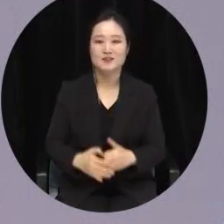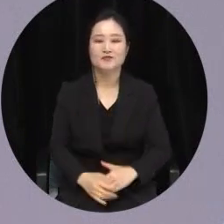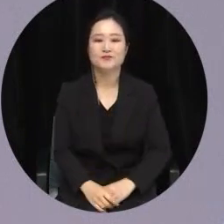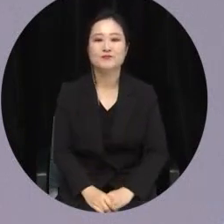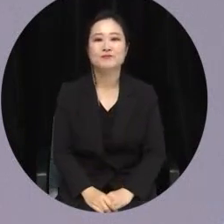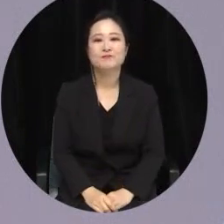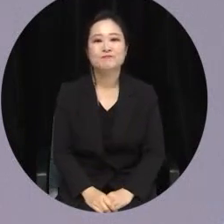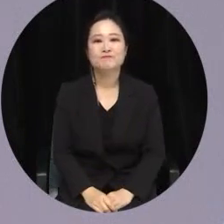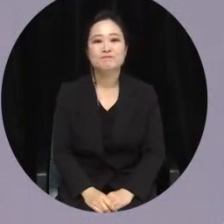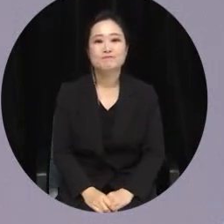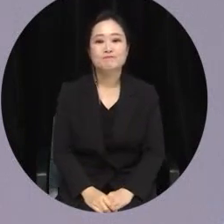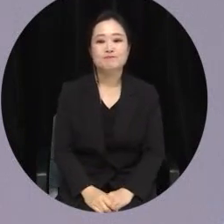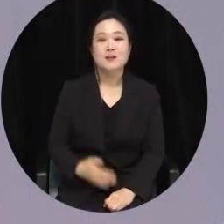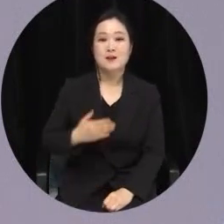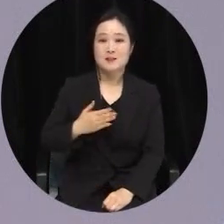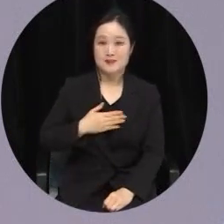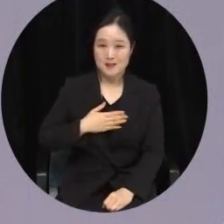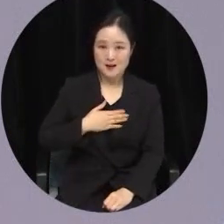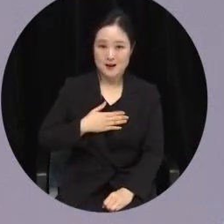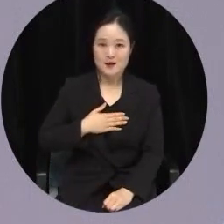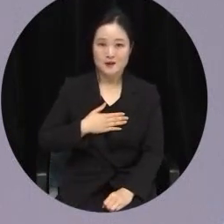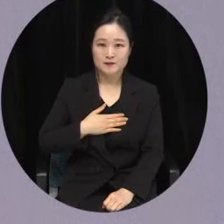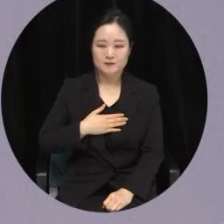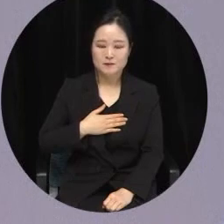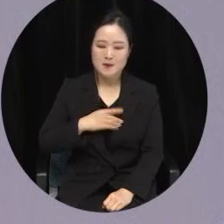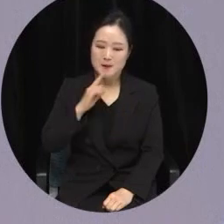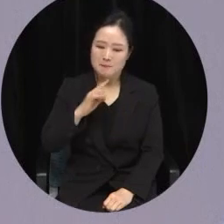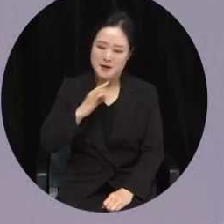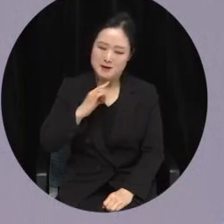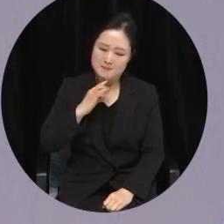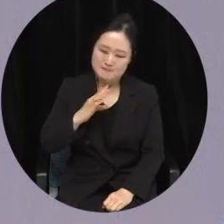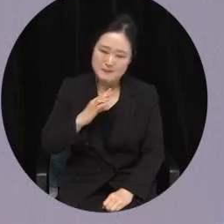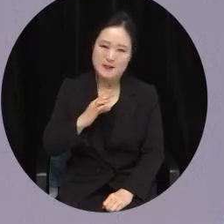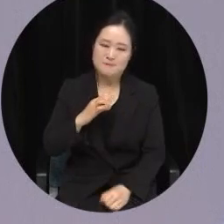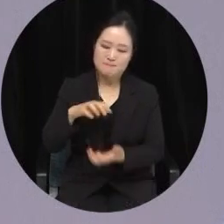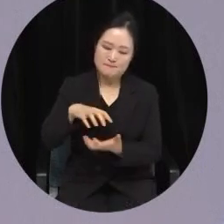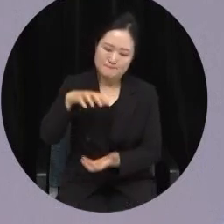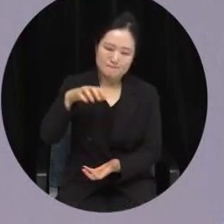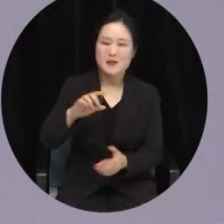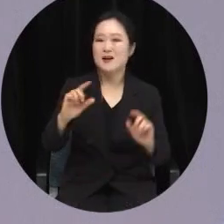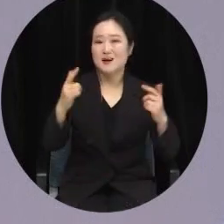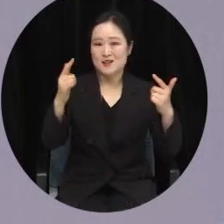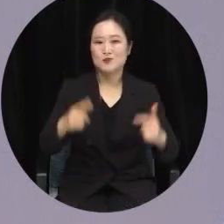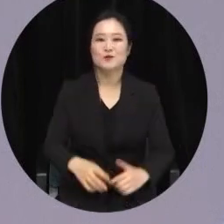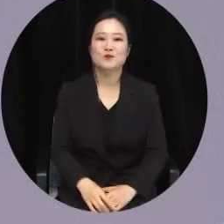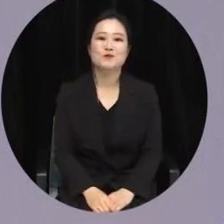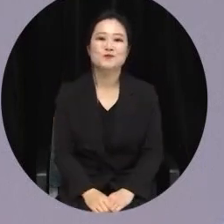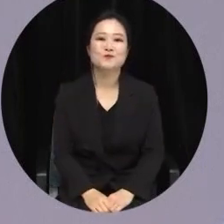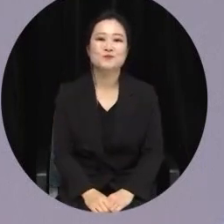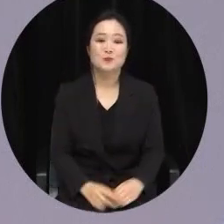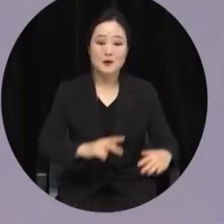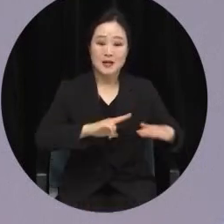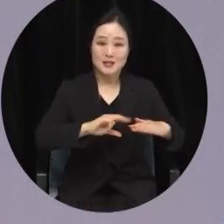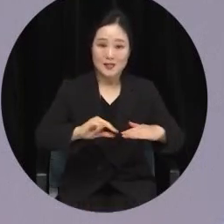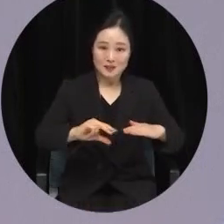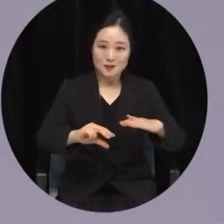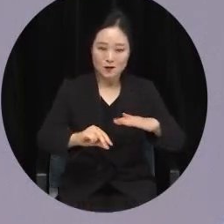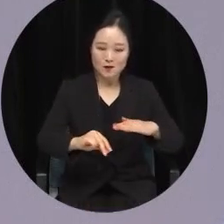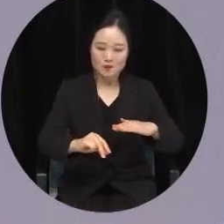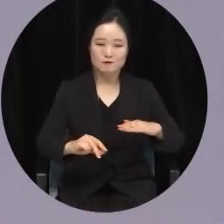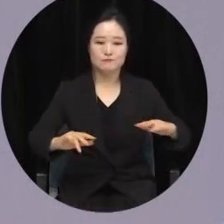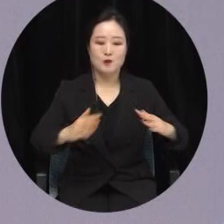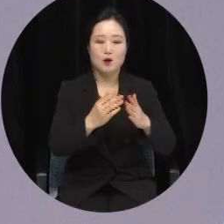바탕으로 제가 반드시 말만 무성하든 경전철 목동선 반드시